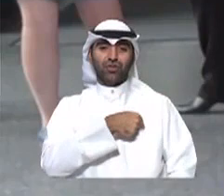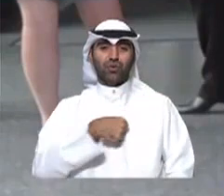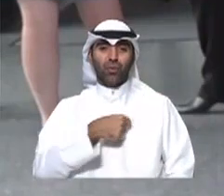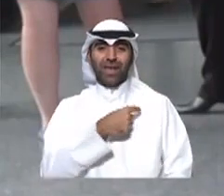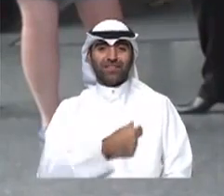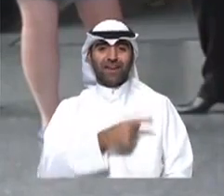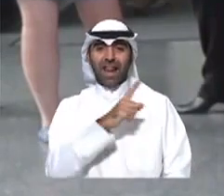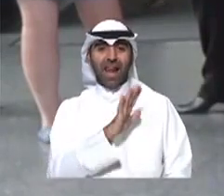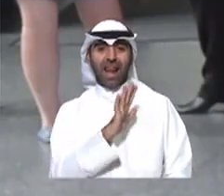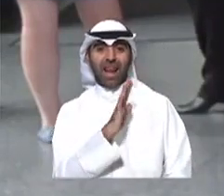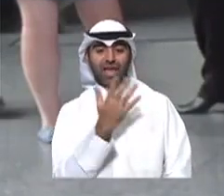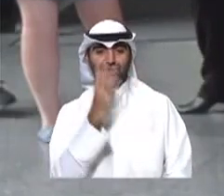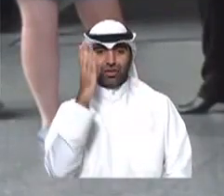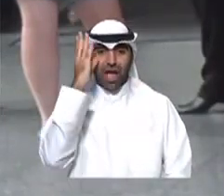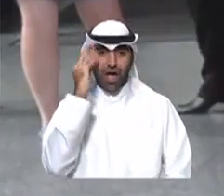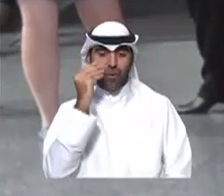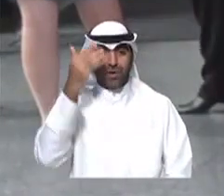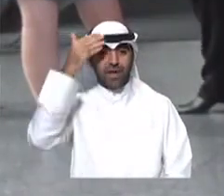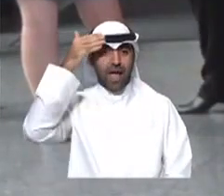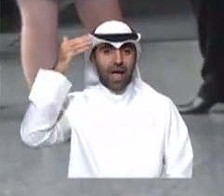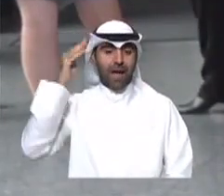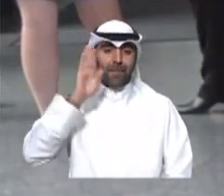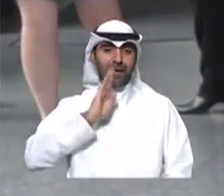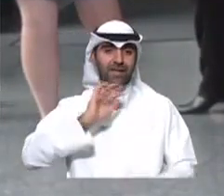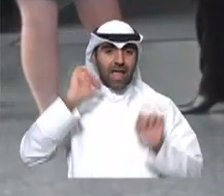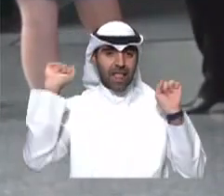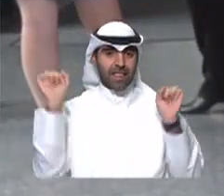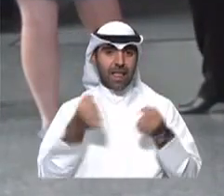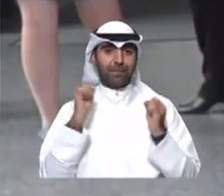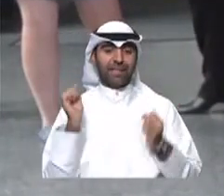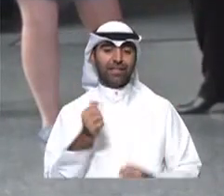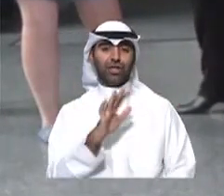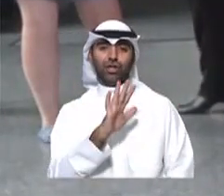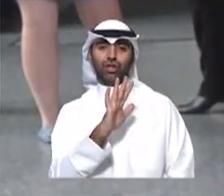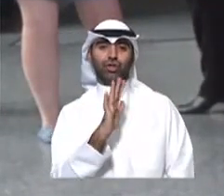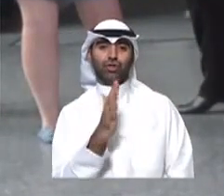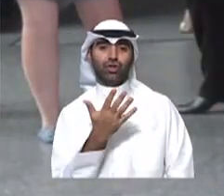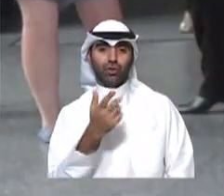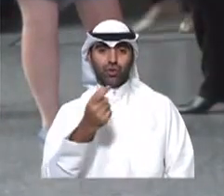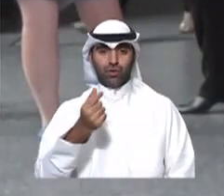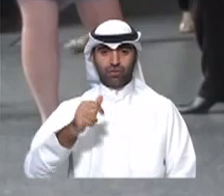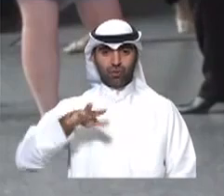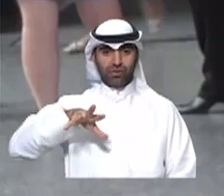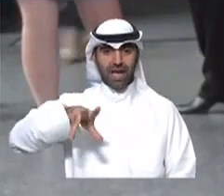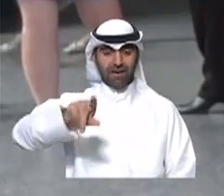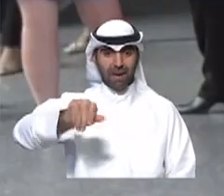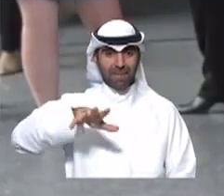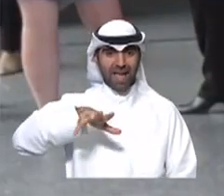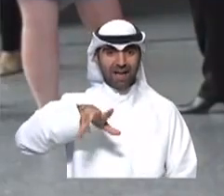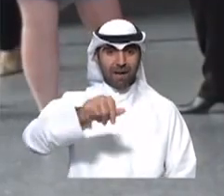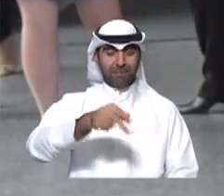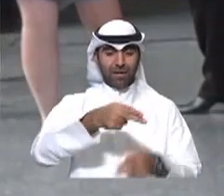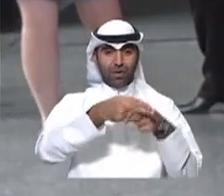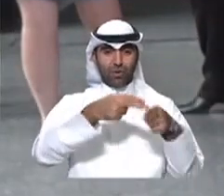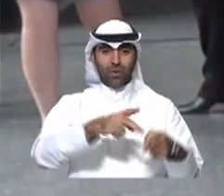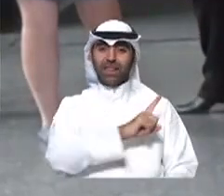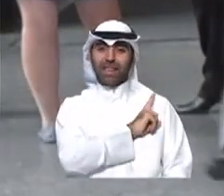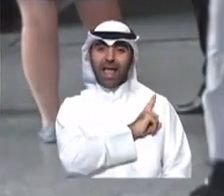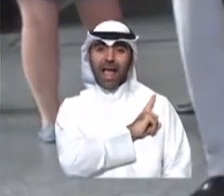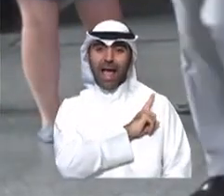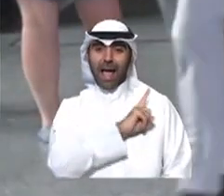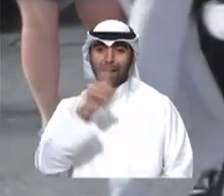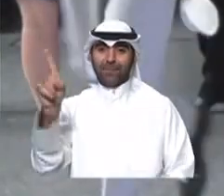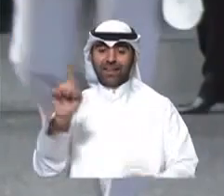التنمية 2035 ومشاركتها في البرامج الدولية ذات العلاقة يعكس الأهمية البالغة التي